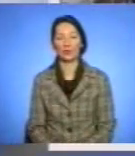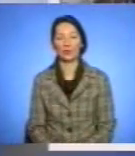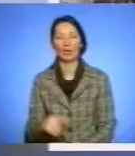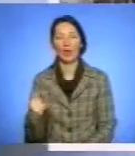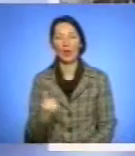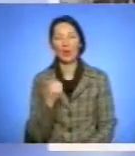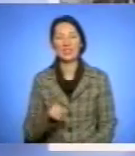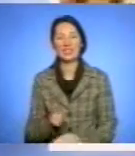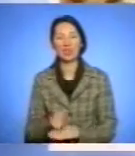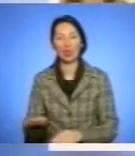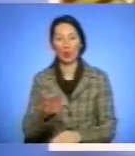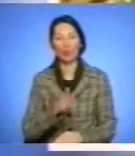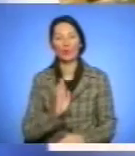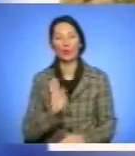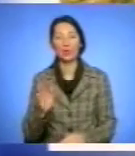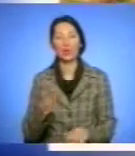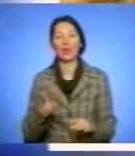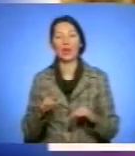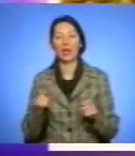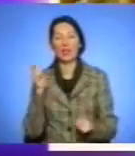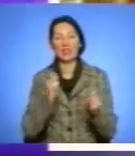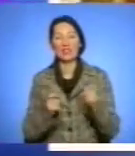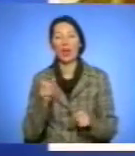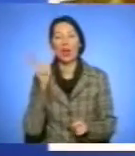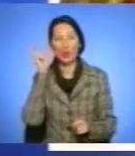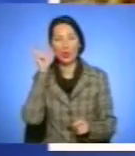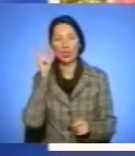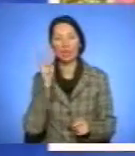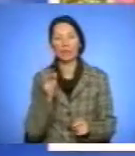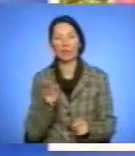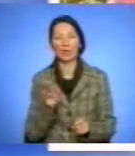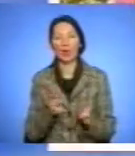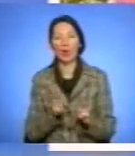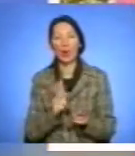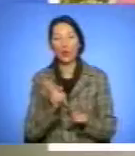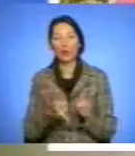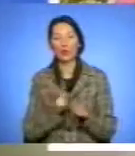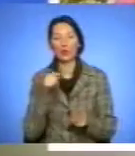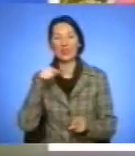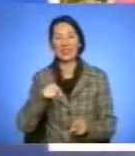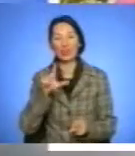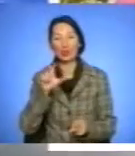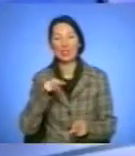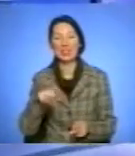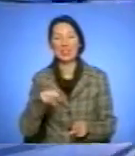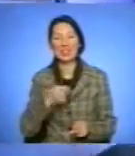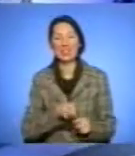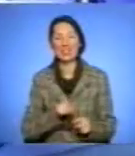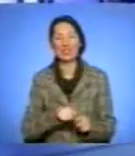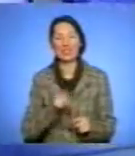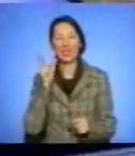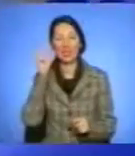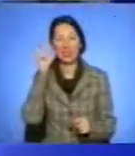Перше на Тернопільщині відбудеться фестиваль куті. Буде приготовано 1300 літрів цієї різдвяної страви.